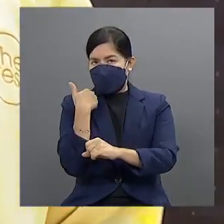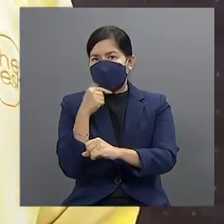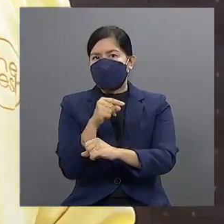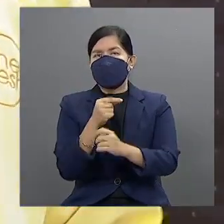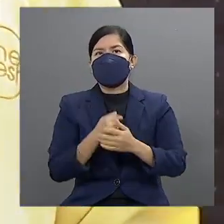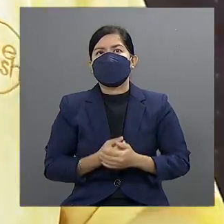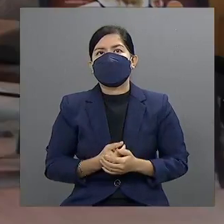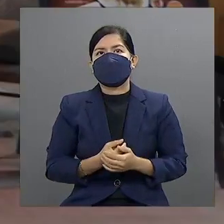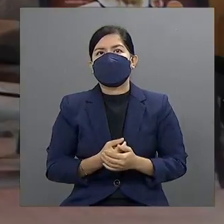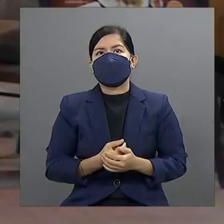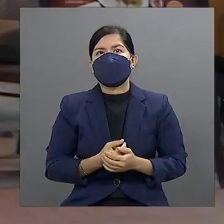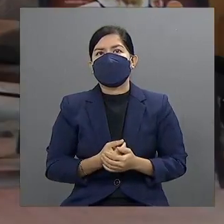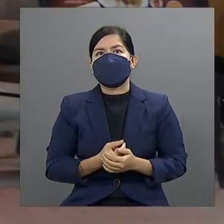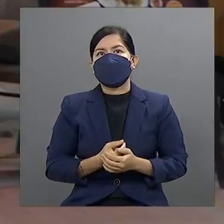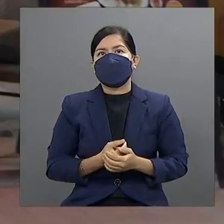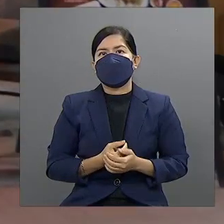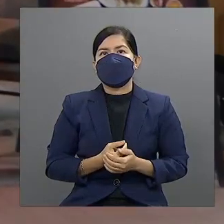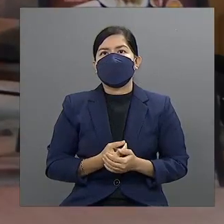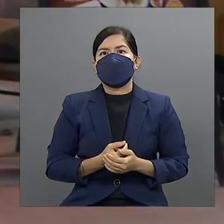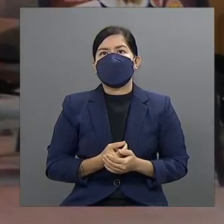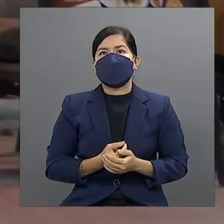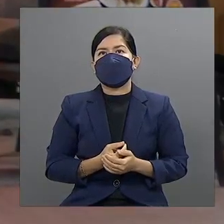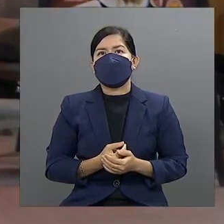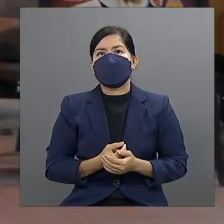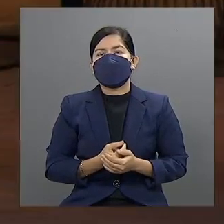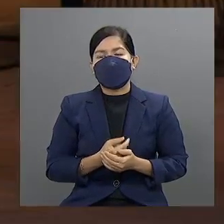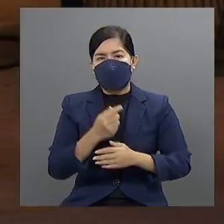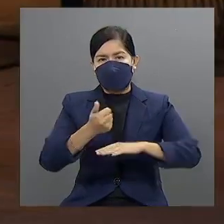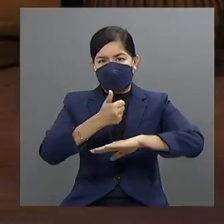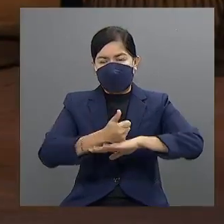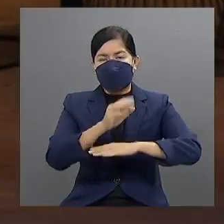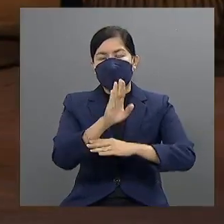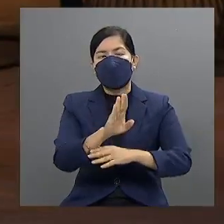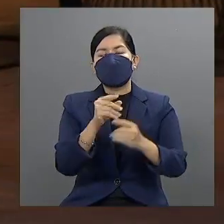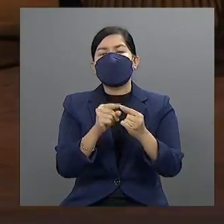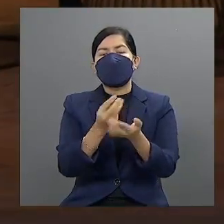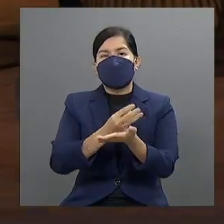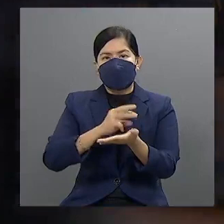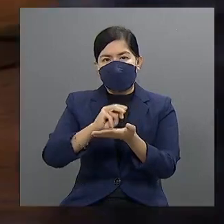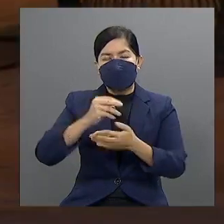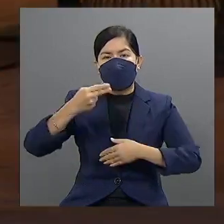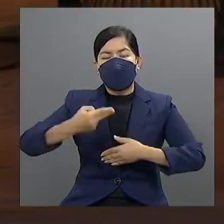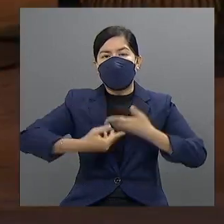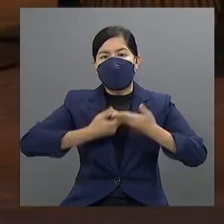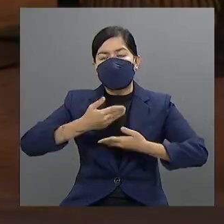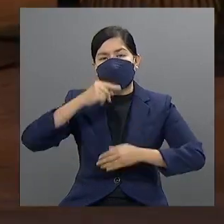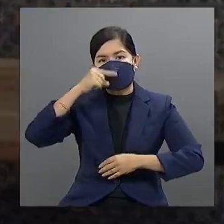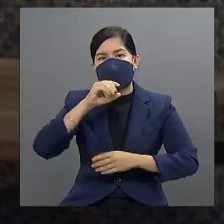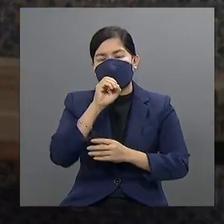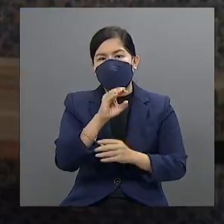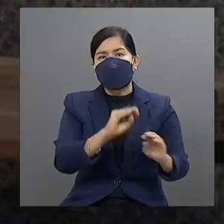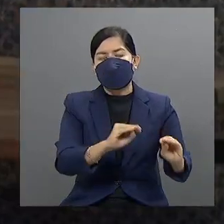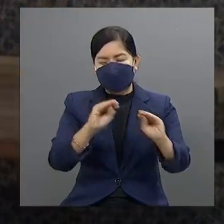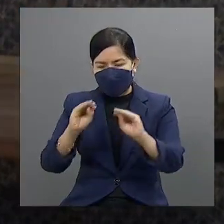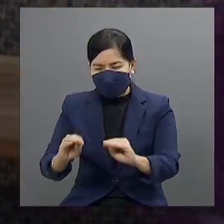อกไว้แค่นี้นะครับ อธิการบดีมหาวิทยาลัยหอการค้าไทยค่ะบอกว่าการเลื่อนเปิดธุรกิจกลางคืนเนี่ยนะคะแน่นอนมันทำให้คนอ